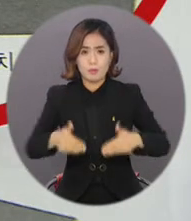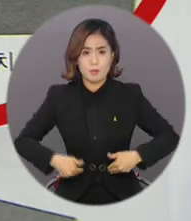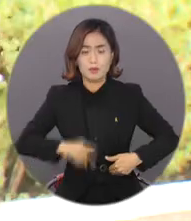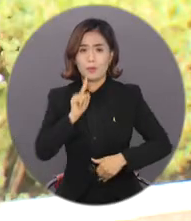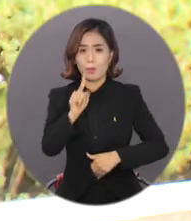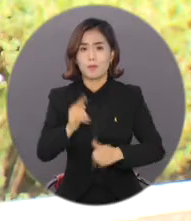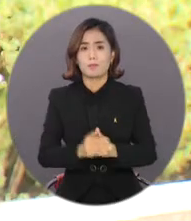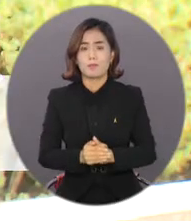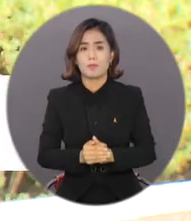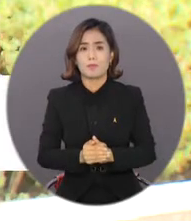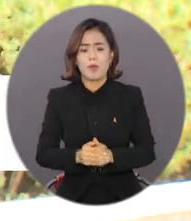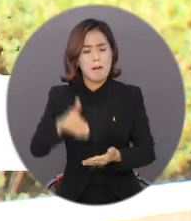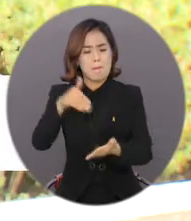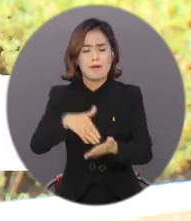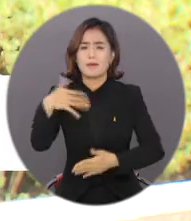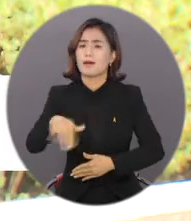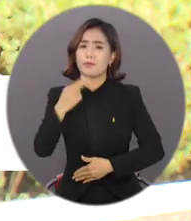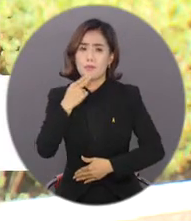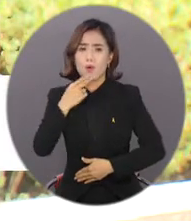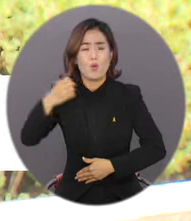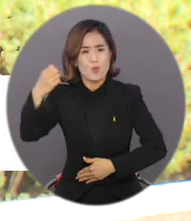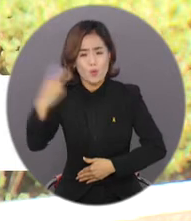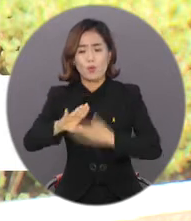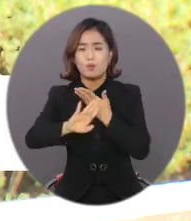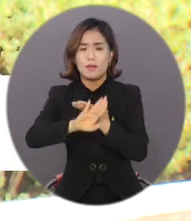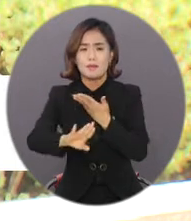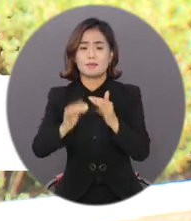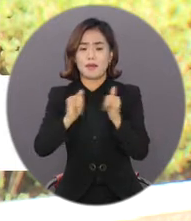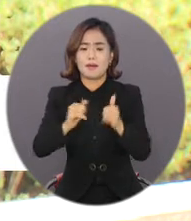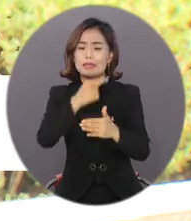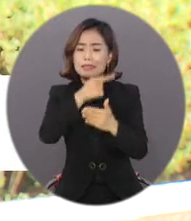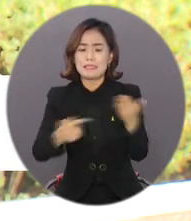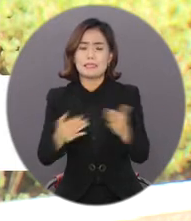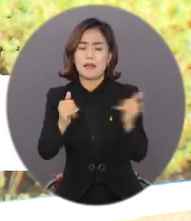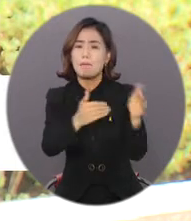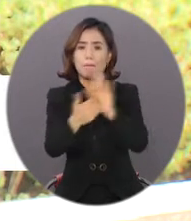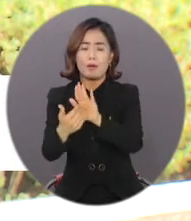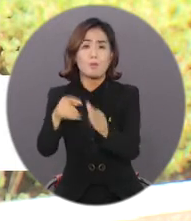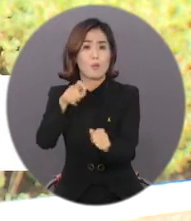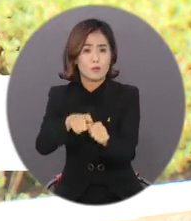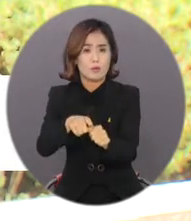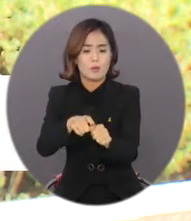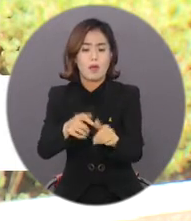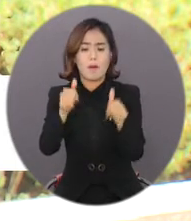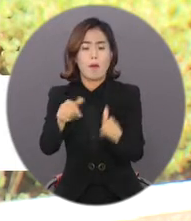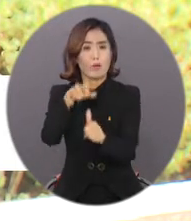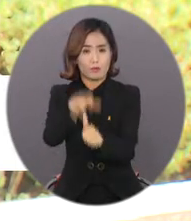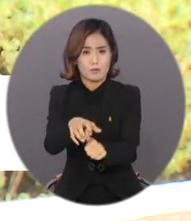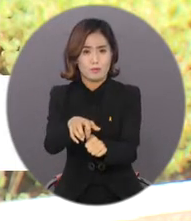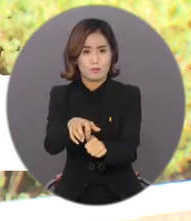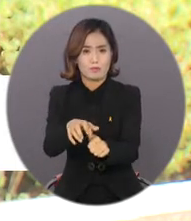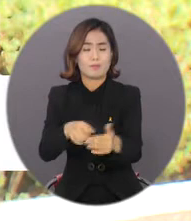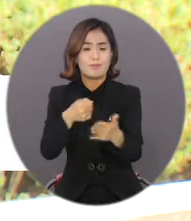지적했습니다. 아직까지도 반성을 하지 않고 또 다른 재순이 같은 희생되는 노동자를 막기 위해서 법정 구속을